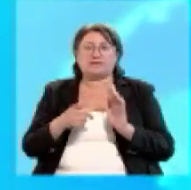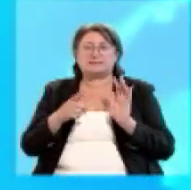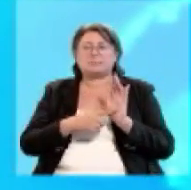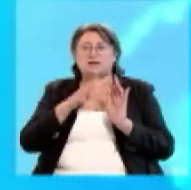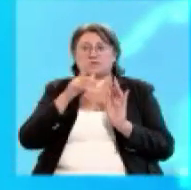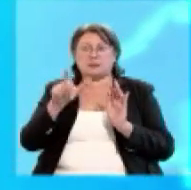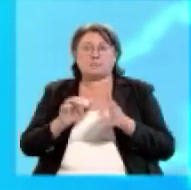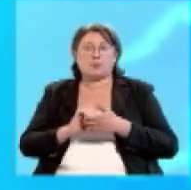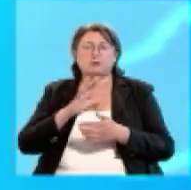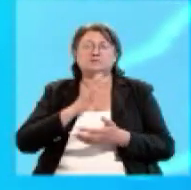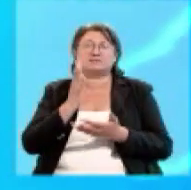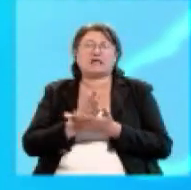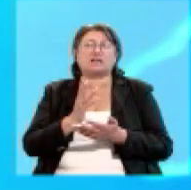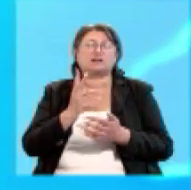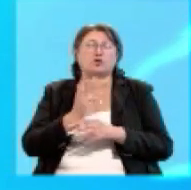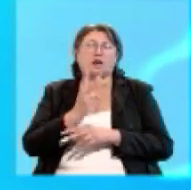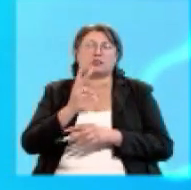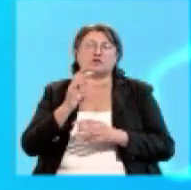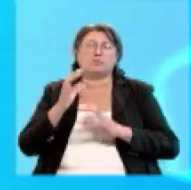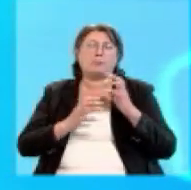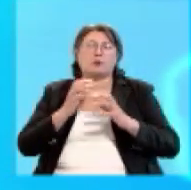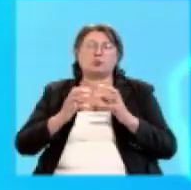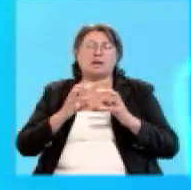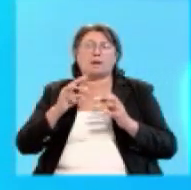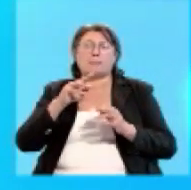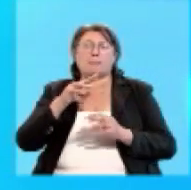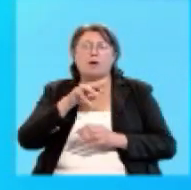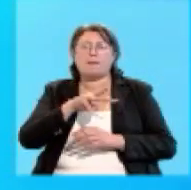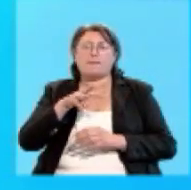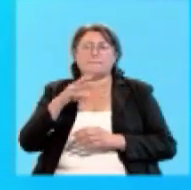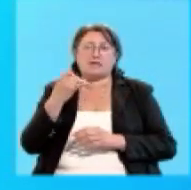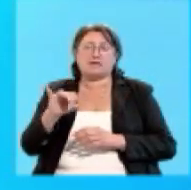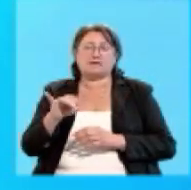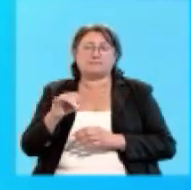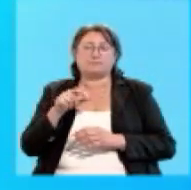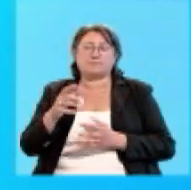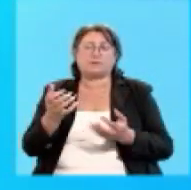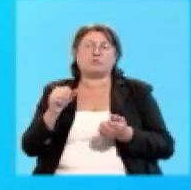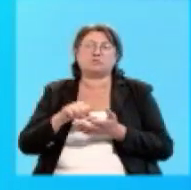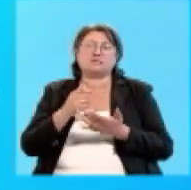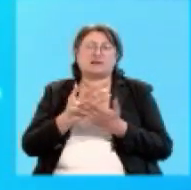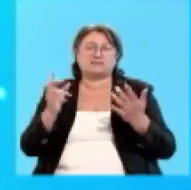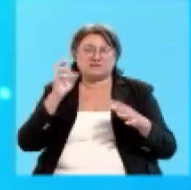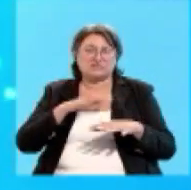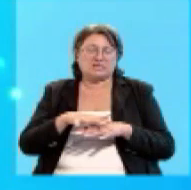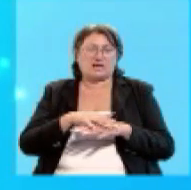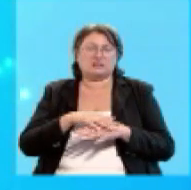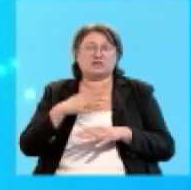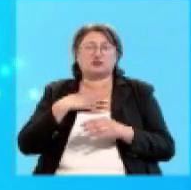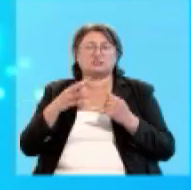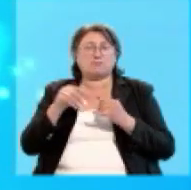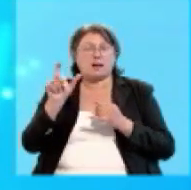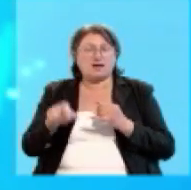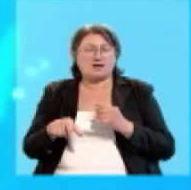дүркін әлем чемпион атанды. Мәскеуде өткен жарысқа біршама елдің спортшылары қатысқан. Біздің жерлесіміз қарсыластарынан оза шауып